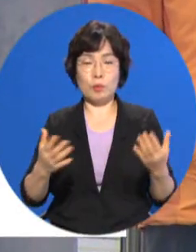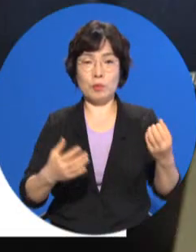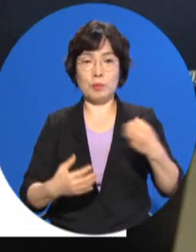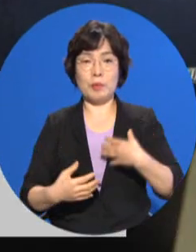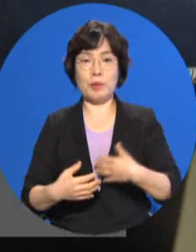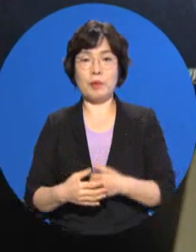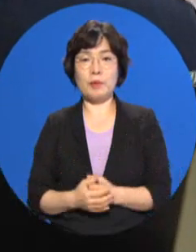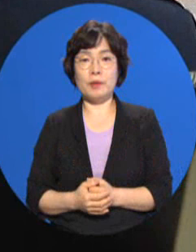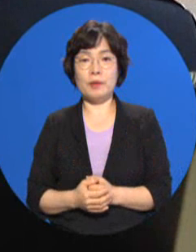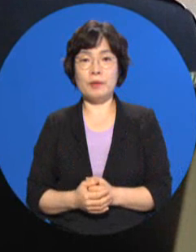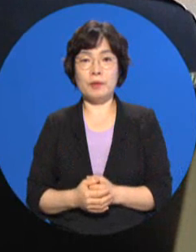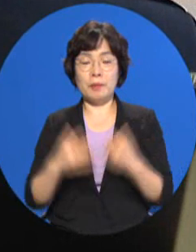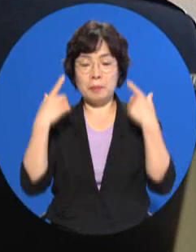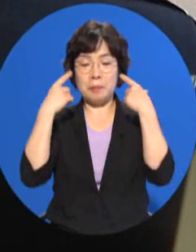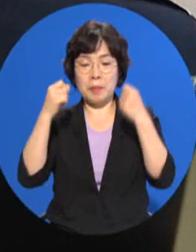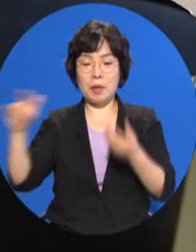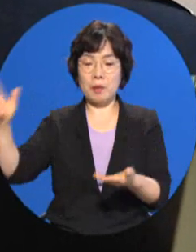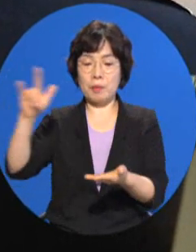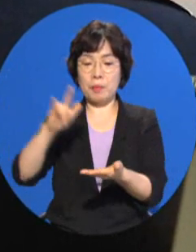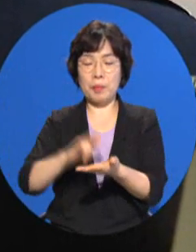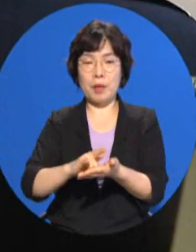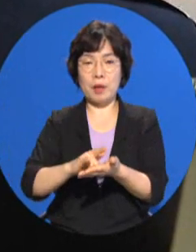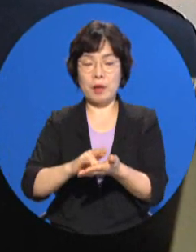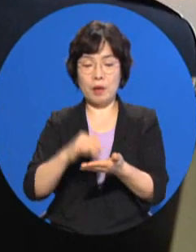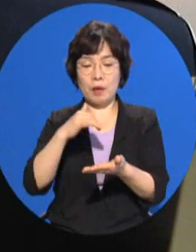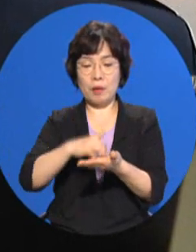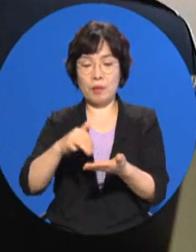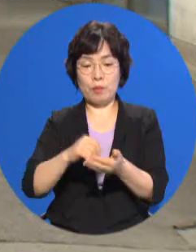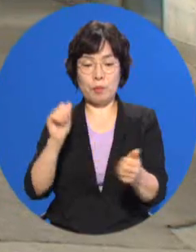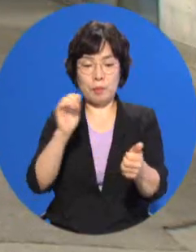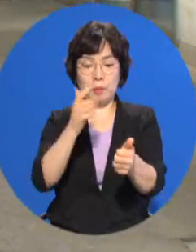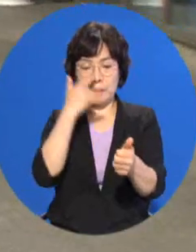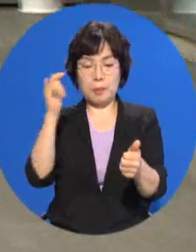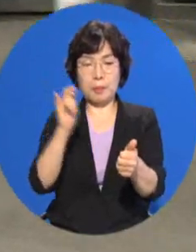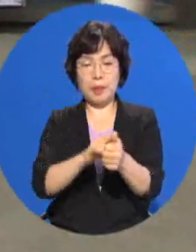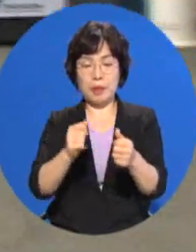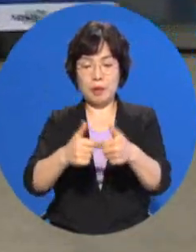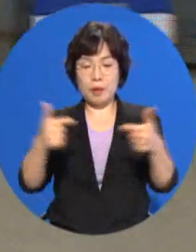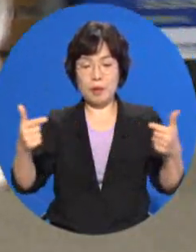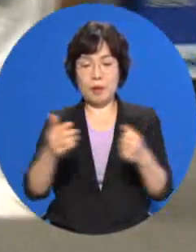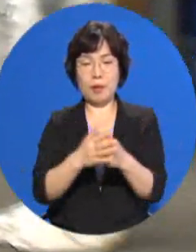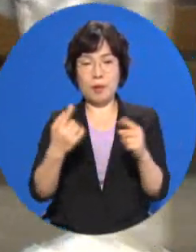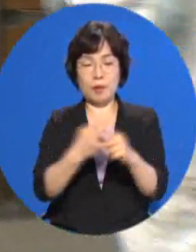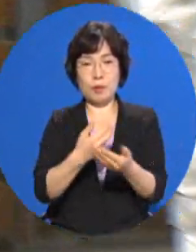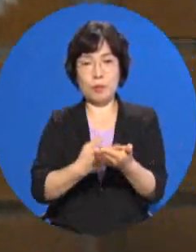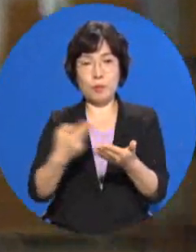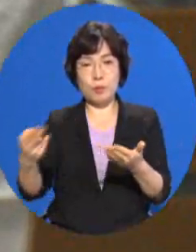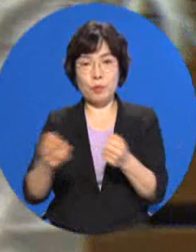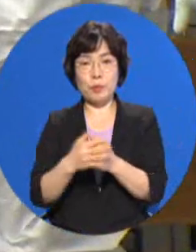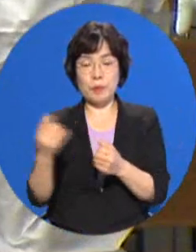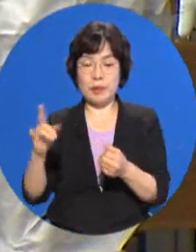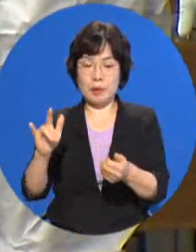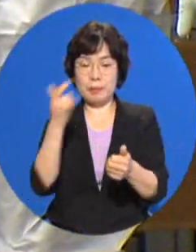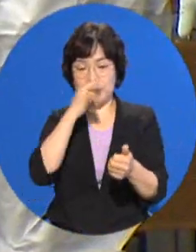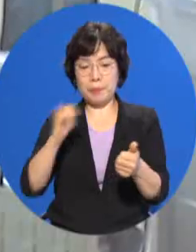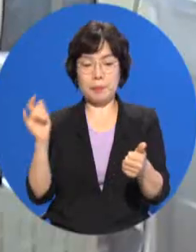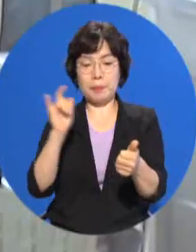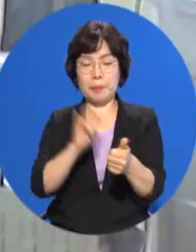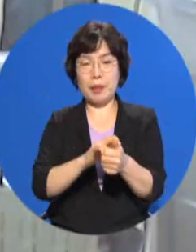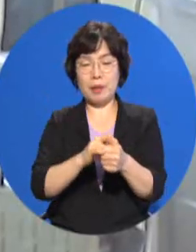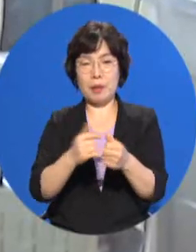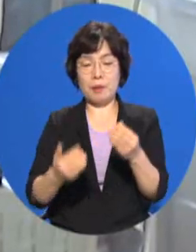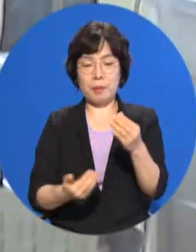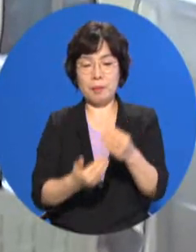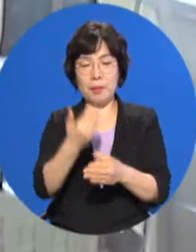해보더라고요. 여전히 해외 유입 확진자는 꾸준히 발생하고 치료를 받고 퇴원한 환자가 다시 양성 판정을 받는